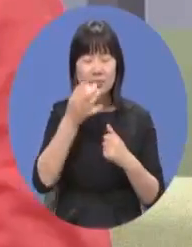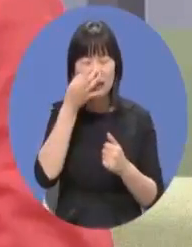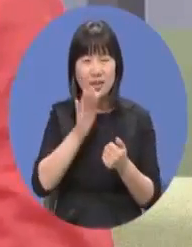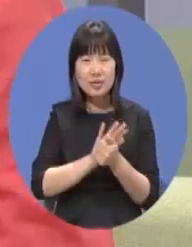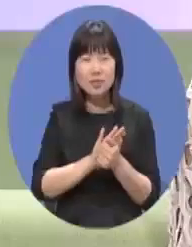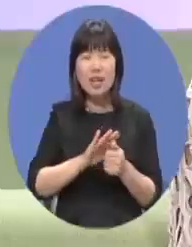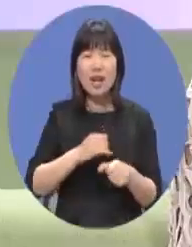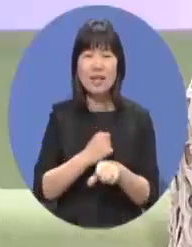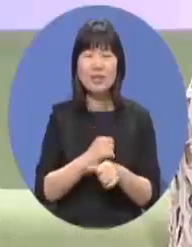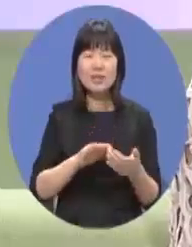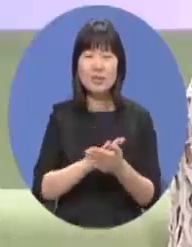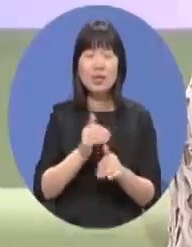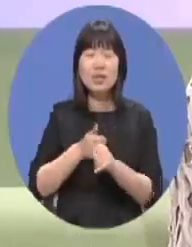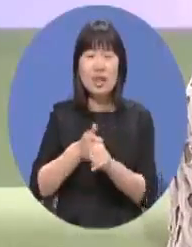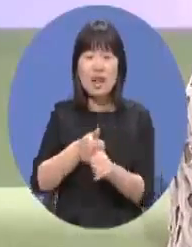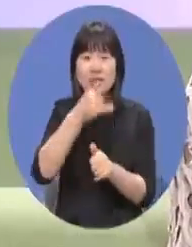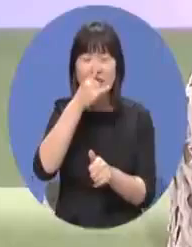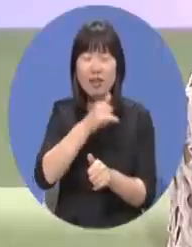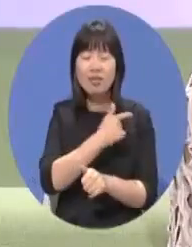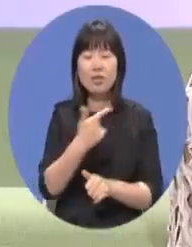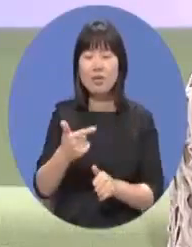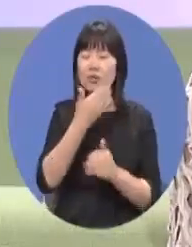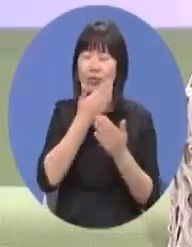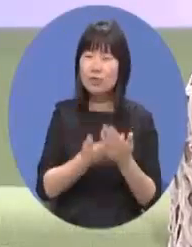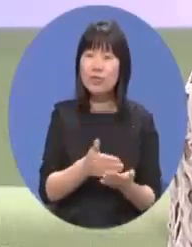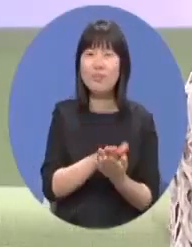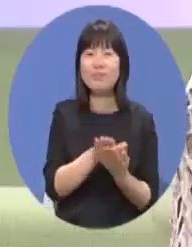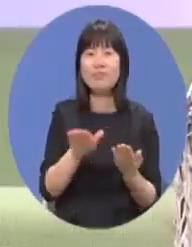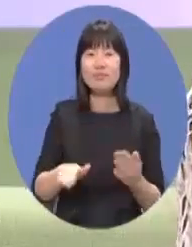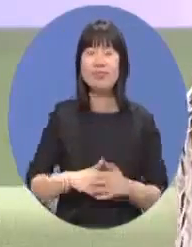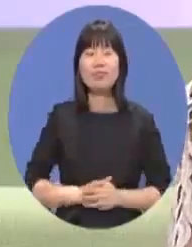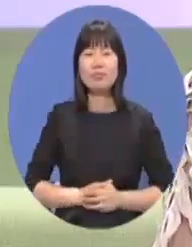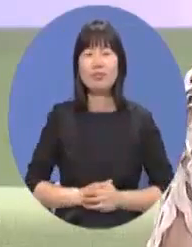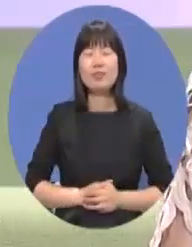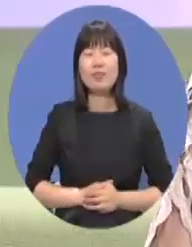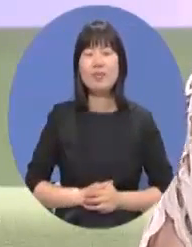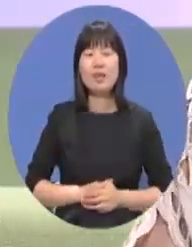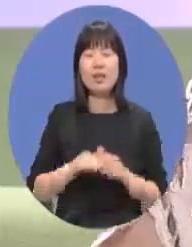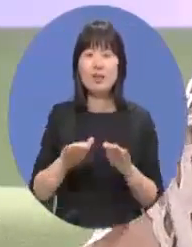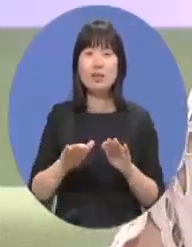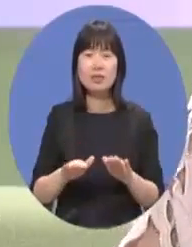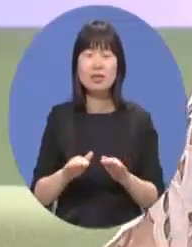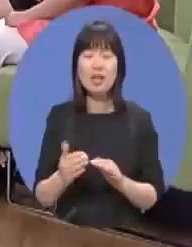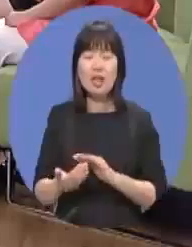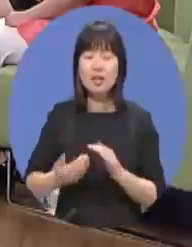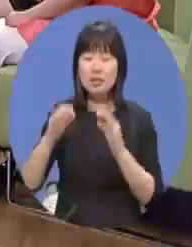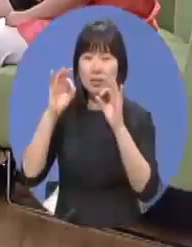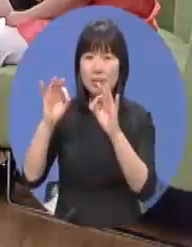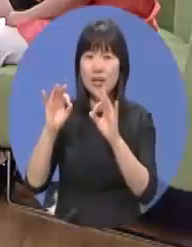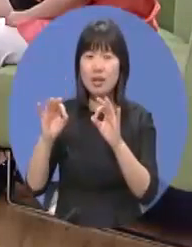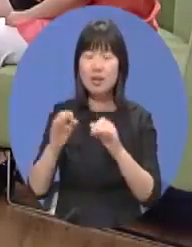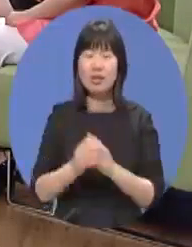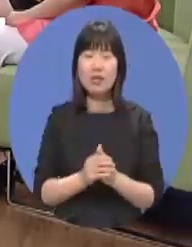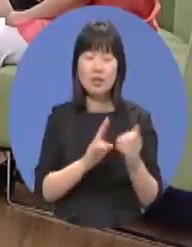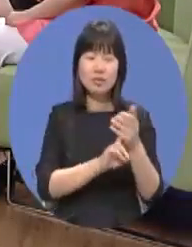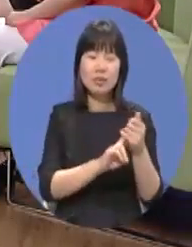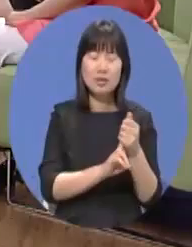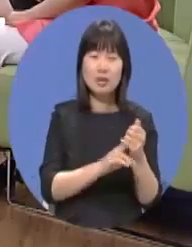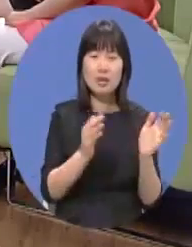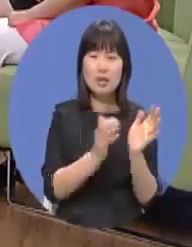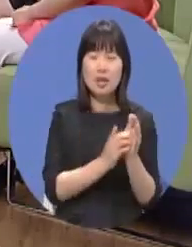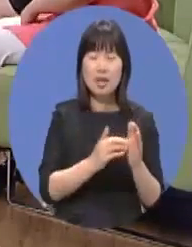아이 하는 놀이를 잘 따라가는 것 자체가 사실 굉장히 중요해요. 그렇군요. 자, 그리고 아까 보니까 이렇게 숨바꼭질 끝나고